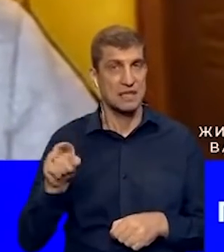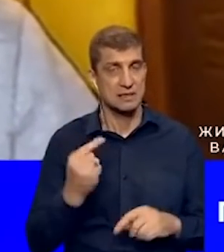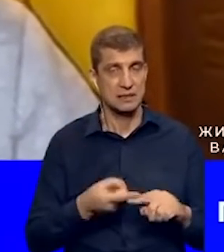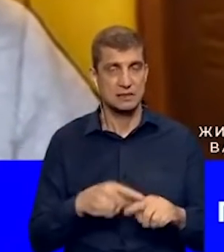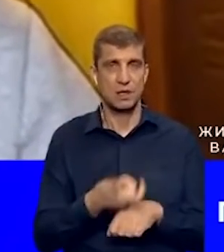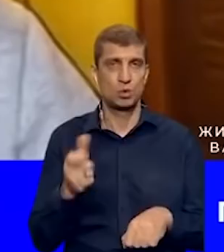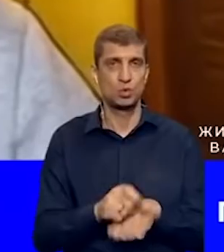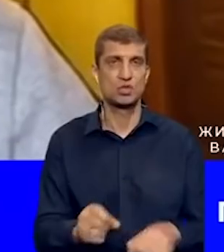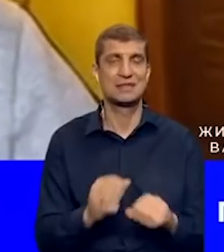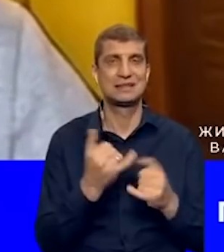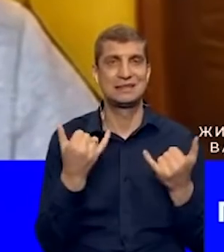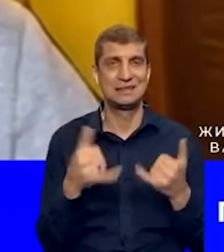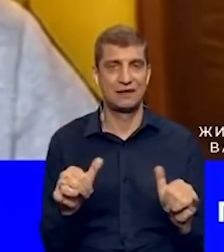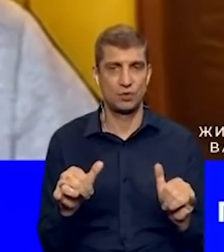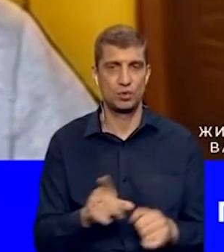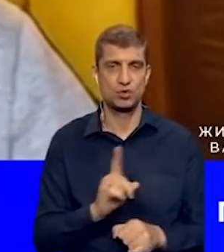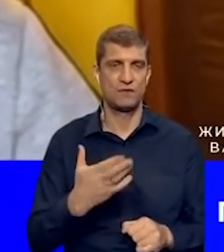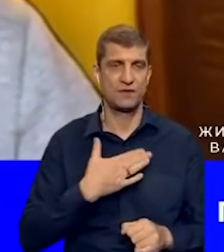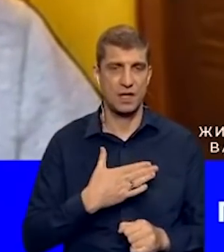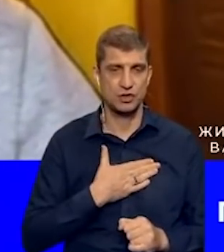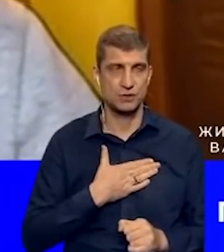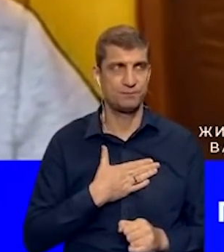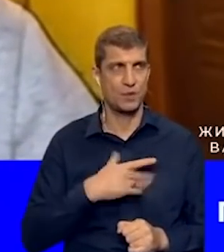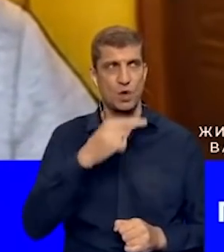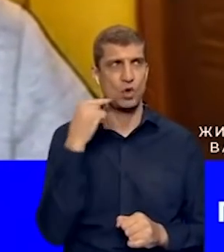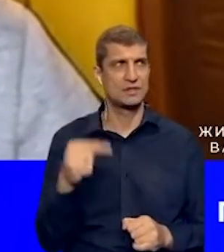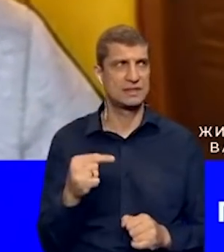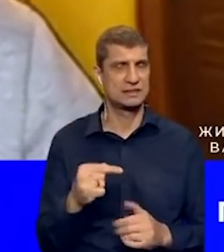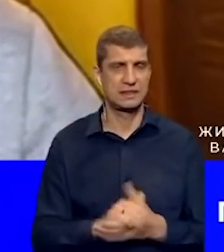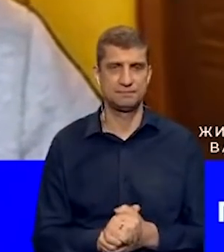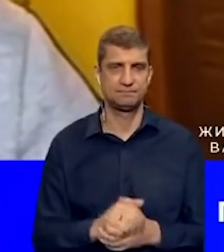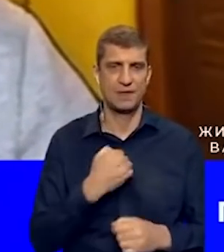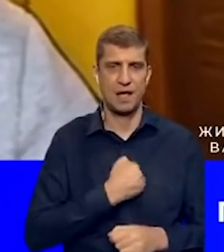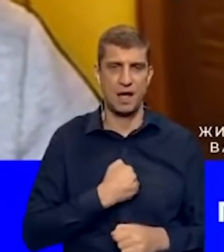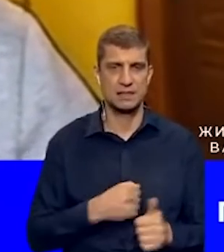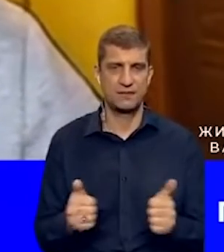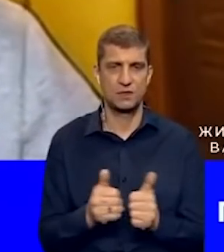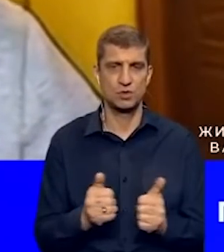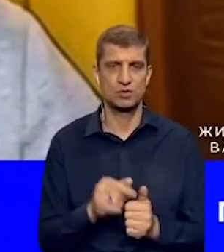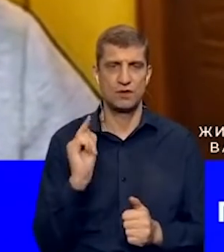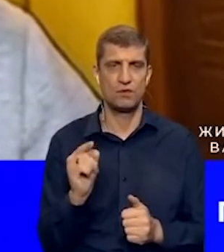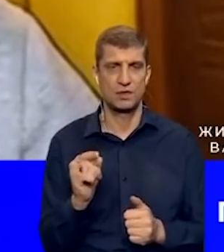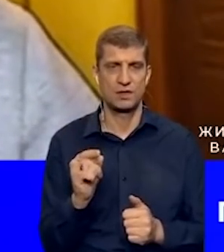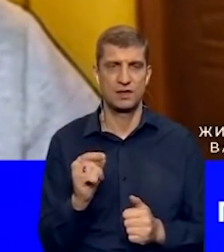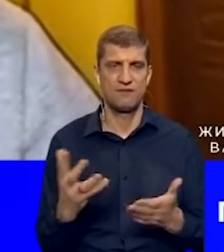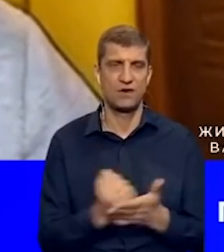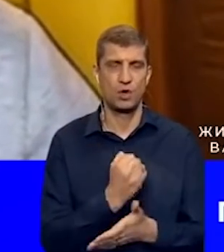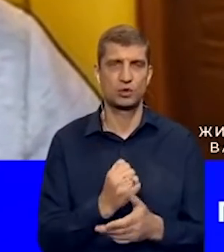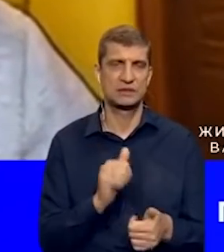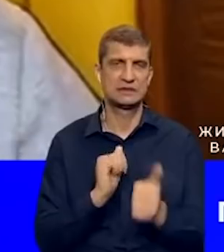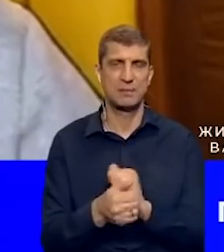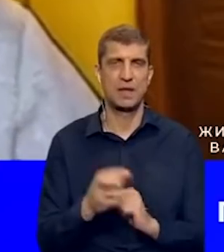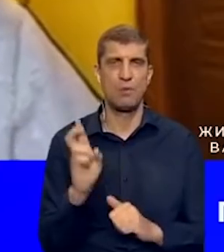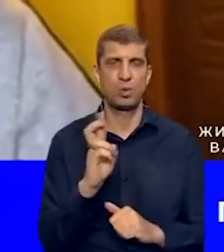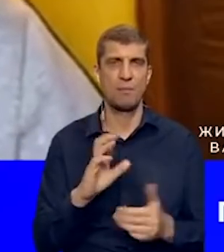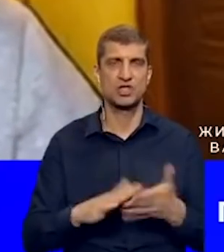дуже дивно, що у наші російські агресивні сусіди, вони, виходить, замінили Будапештський